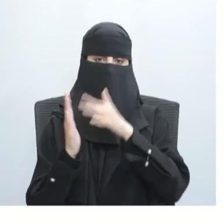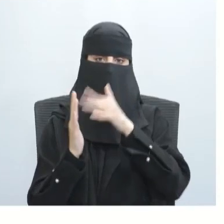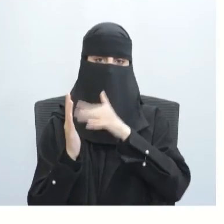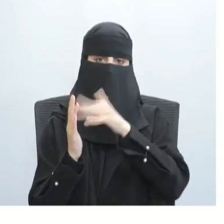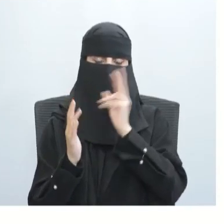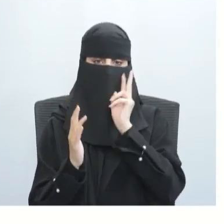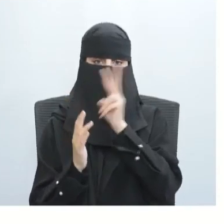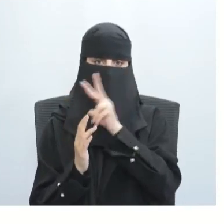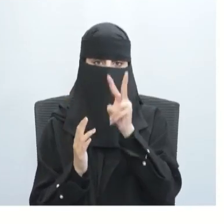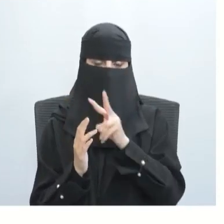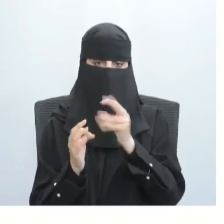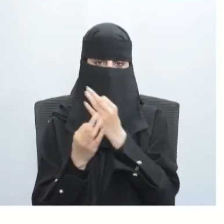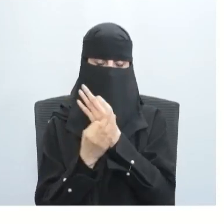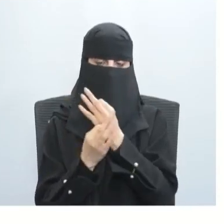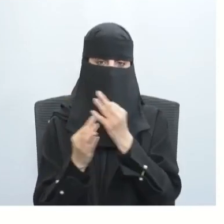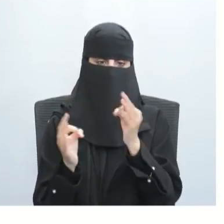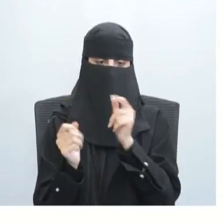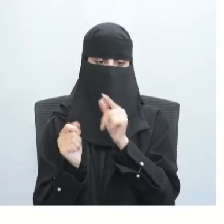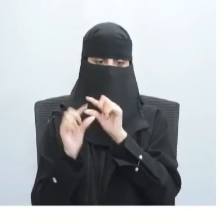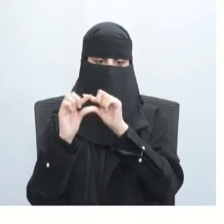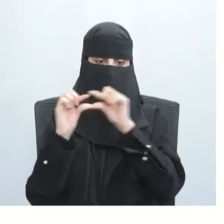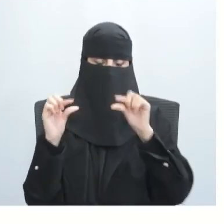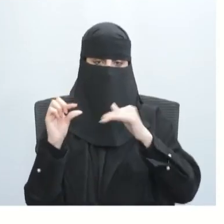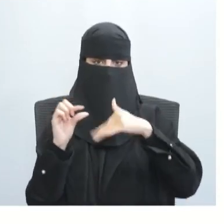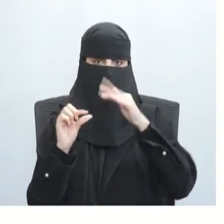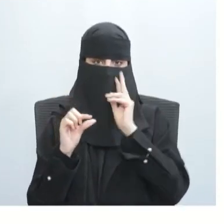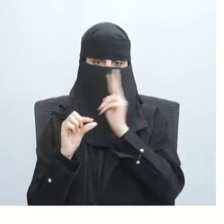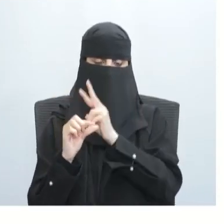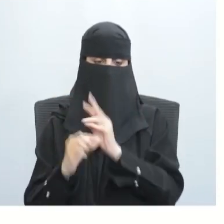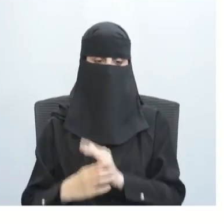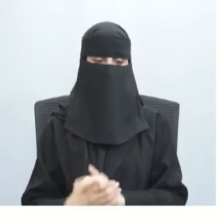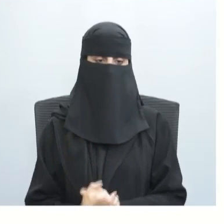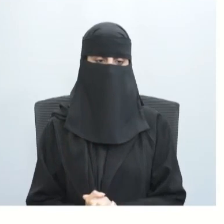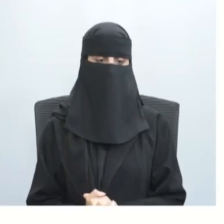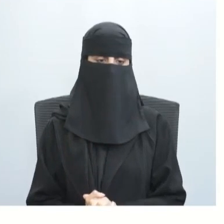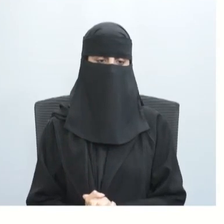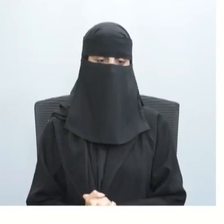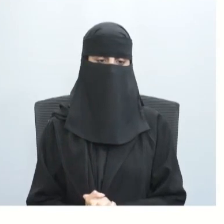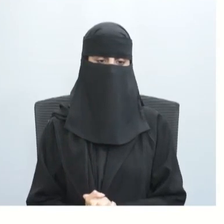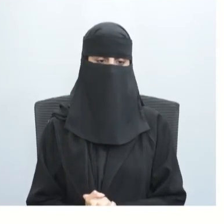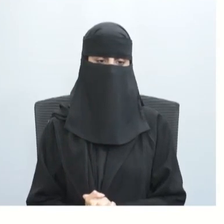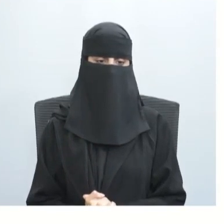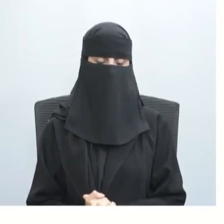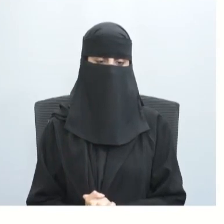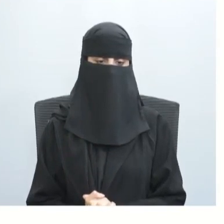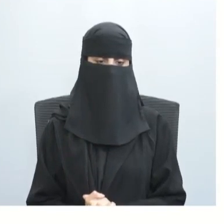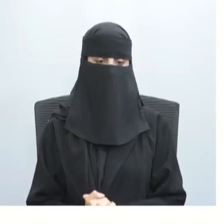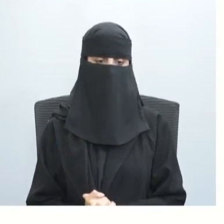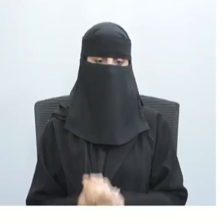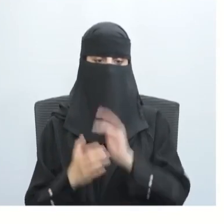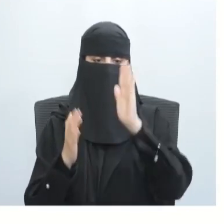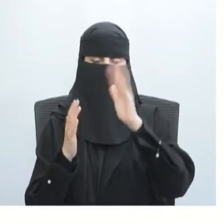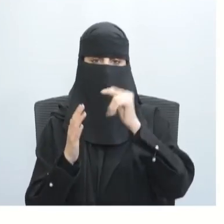هنا في شريط القوائف في شريط القوائم ايضا في قائمه التشغيل بلاي